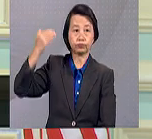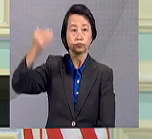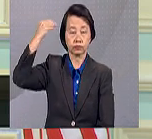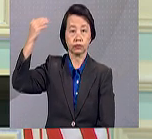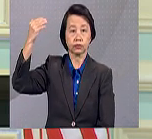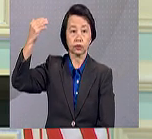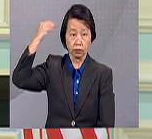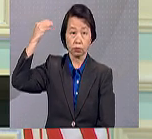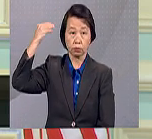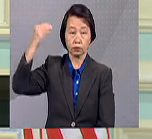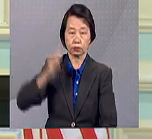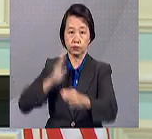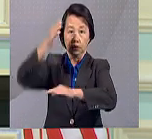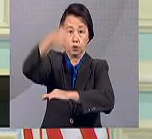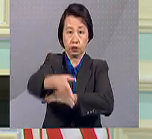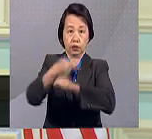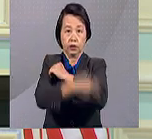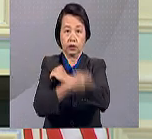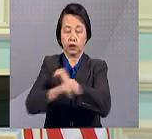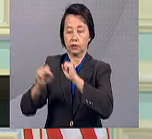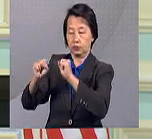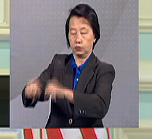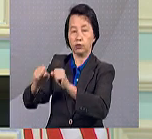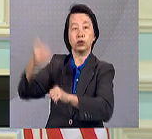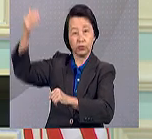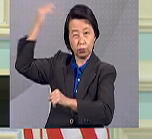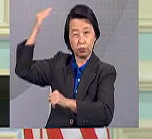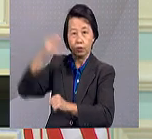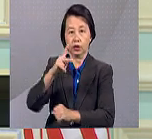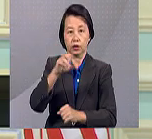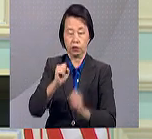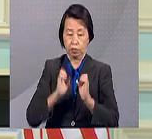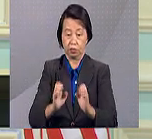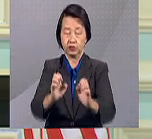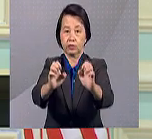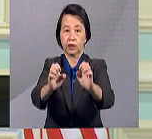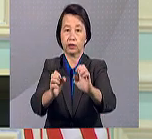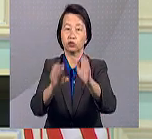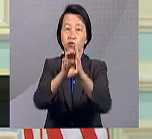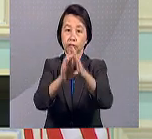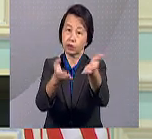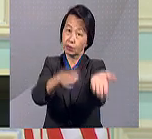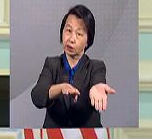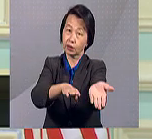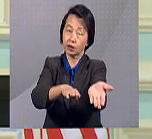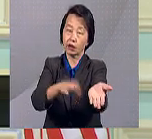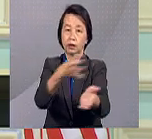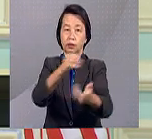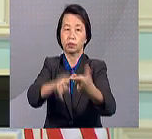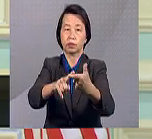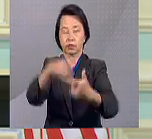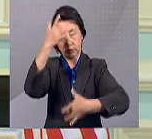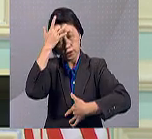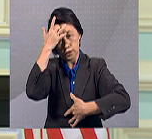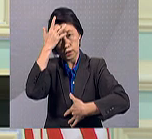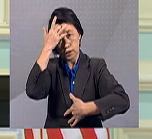dulu rentas negeri hanya kita benarkan untuk kes-kes kecemasan, kematian dan juga